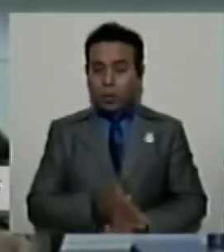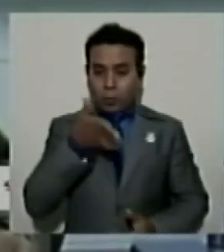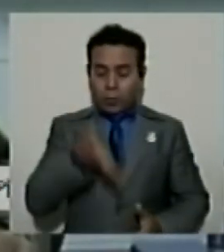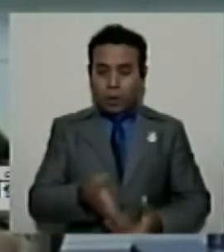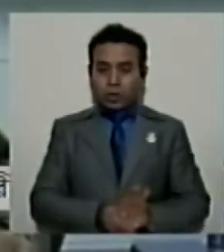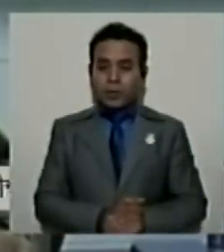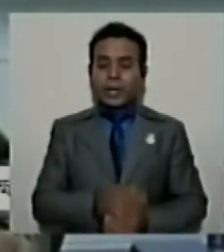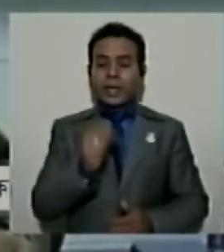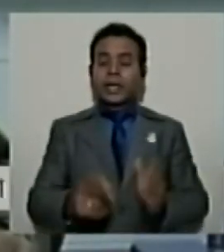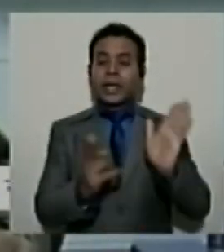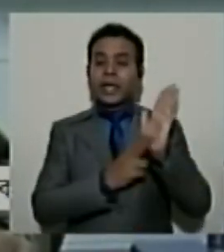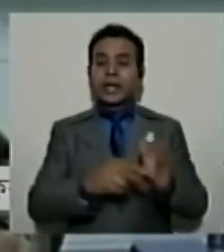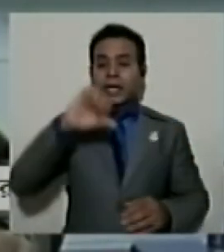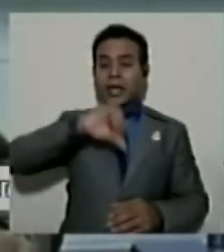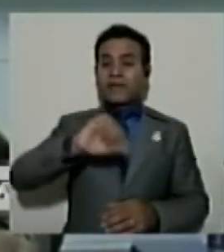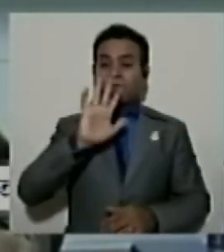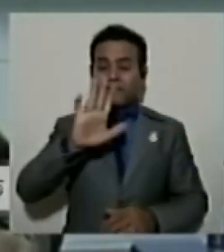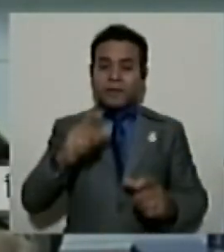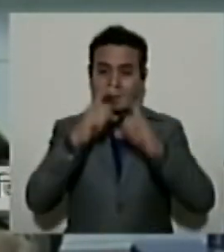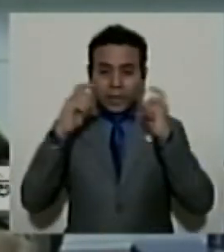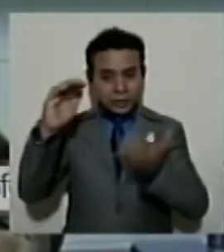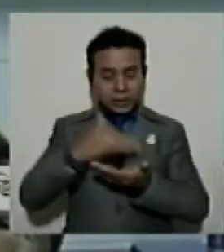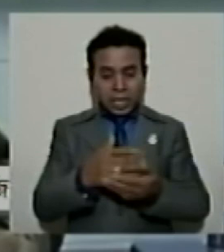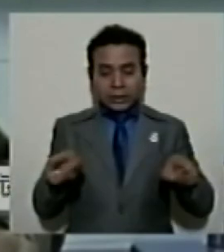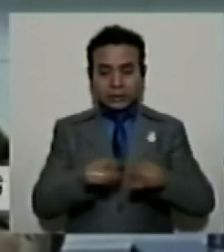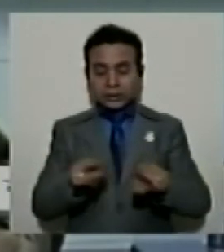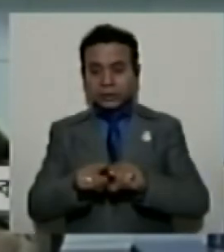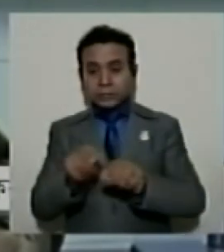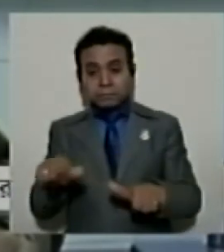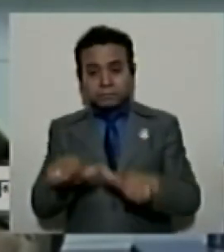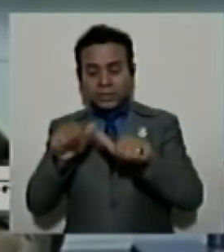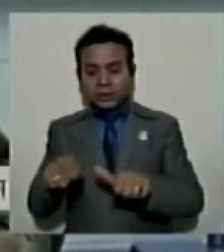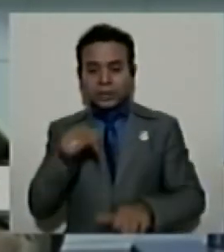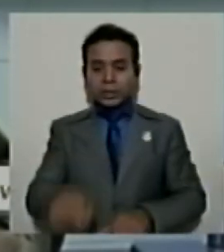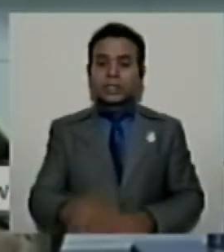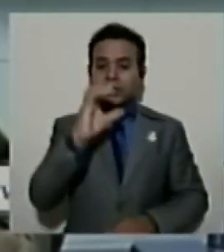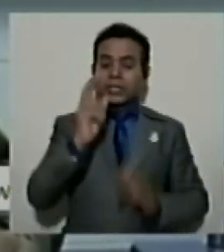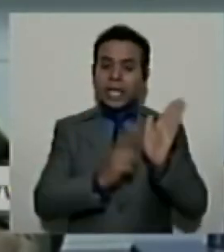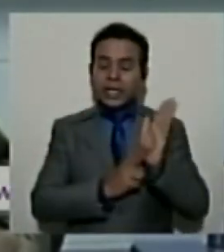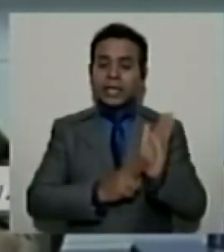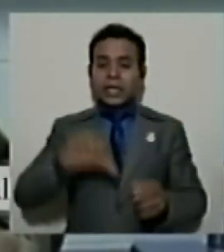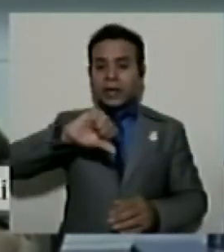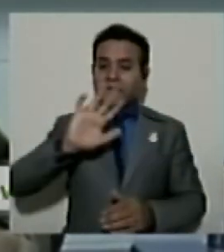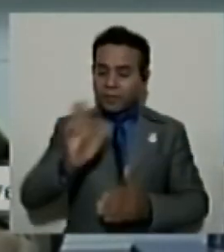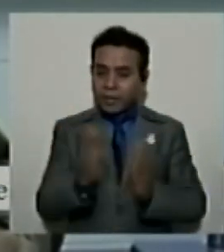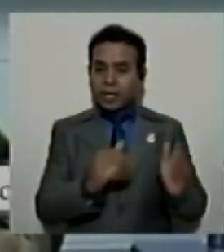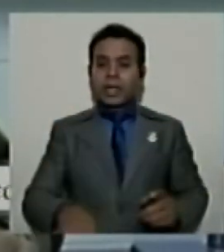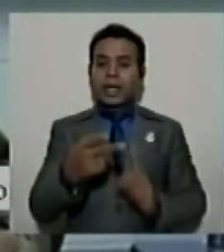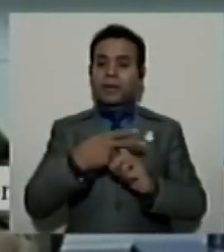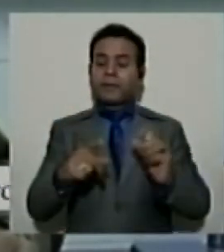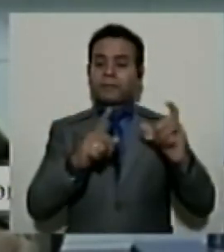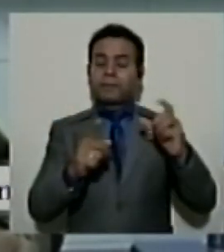যেগুলোকে আমরা KN95 বলি, FFP2 বলি বা P2 বলি, এগুলো সবই একই ধরনের মাস্ক। এই মাস্কে আমাদের মজুদ রয়েছে